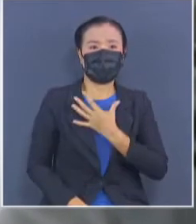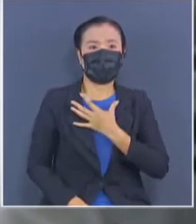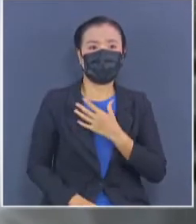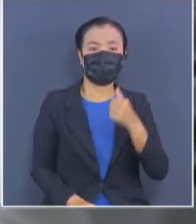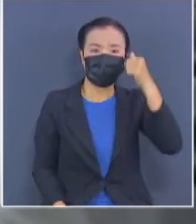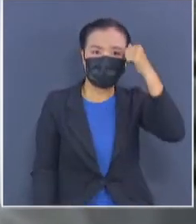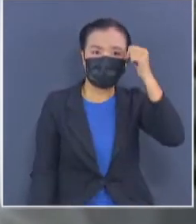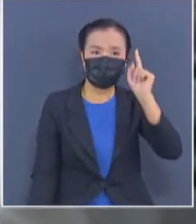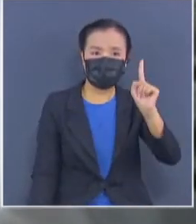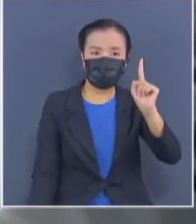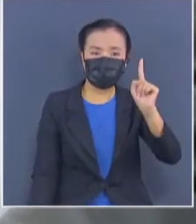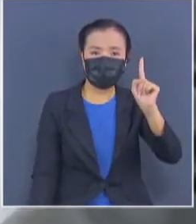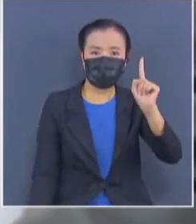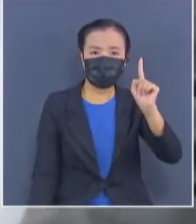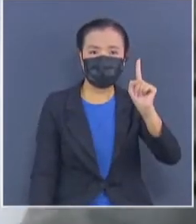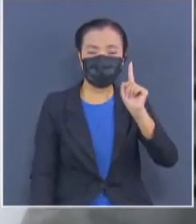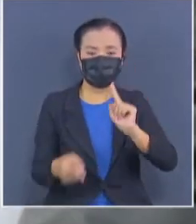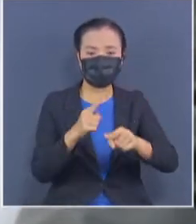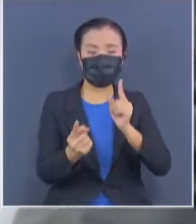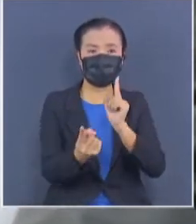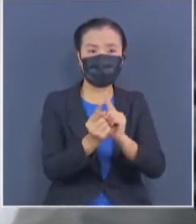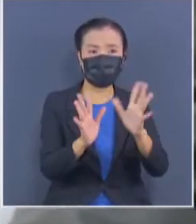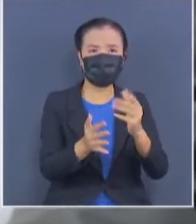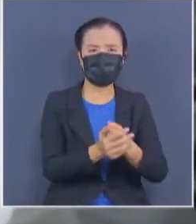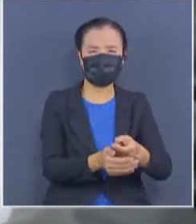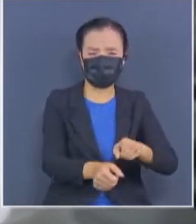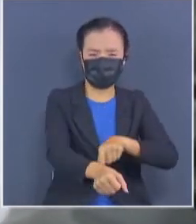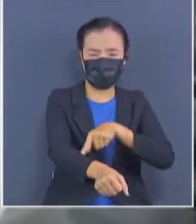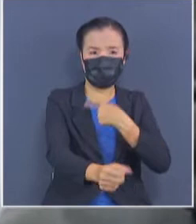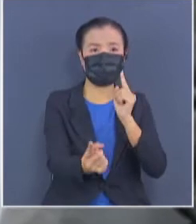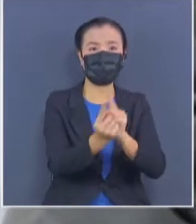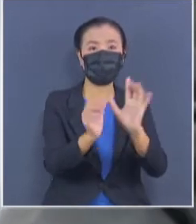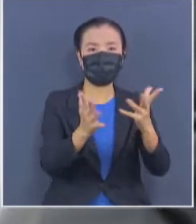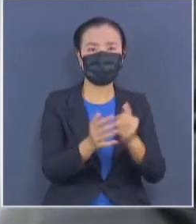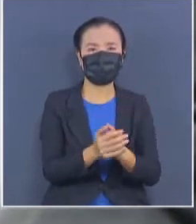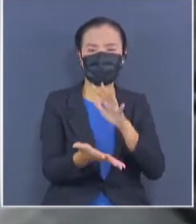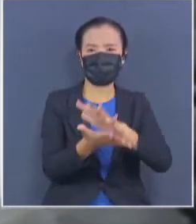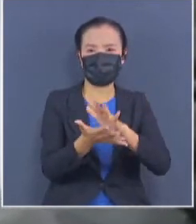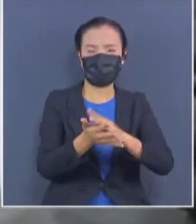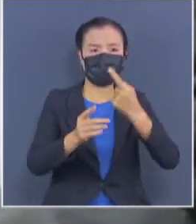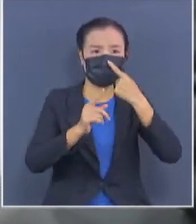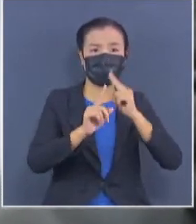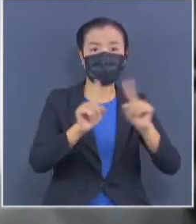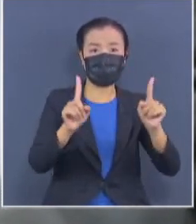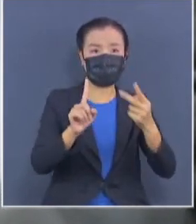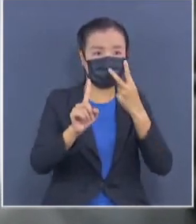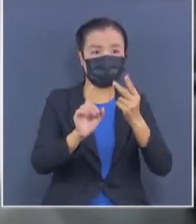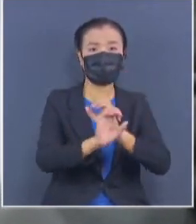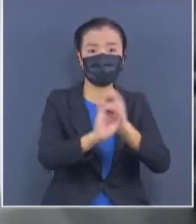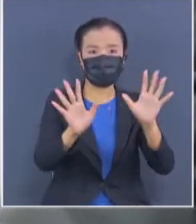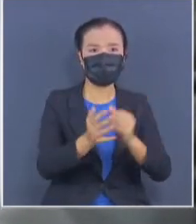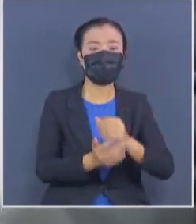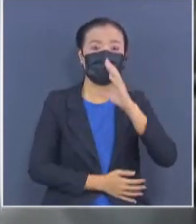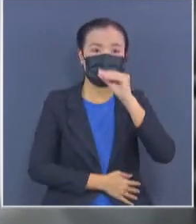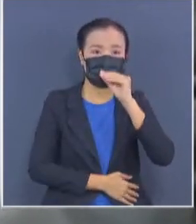ผู้เรียนวันแรกว่าจะมาเจอเพื่อนไม่ได้เจอกันมาหลายปีละมันจะอยากแตกต่างไปจากโดรนอื่นเลยนะทำให้อย่างเห็นได้ชัดแล้วก็